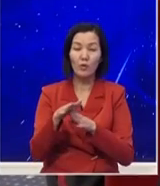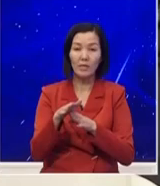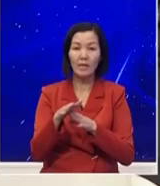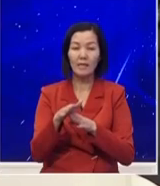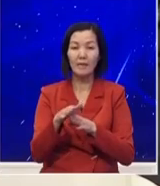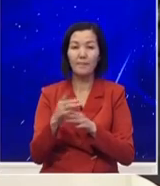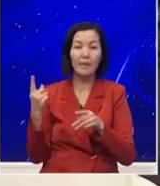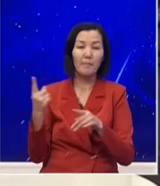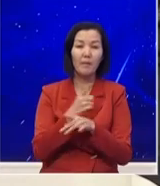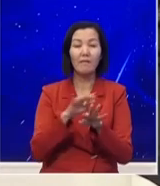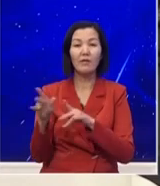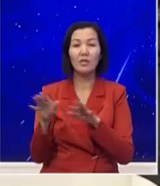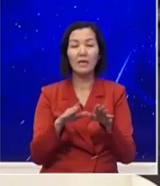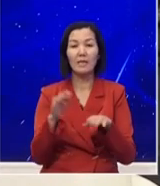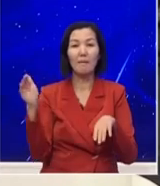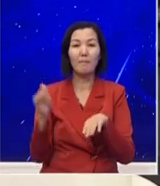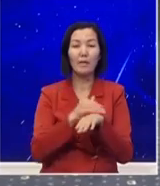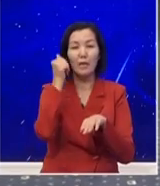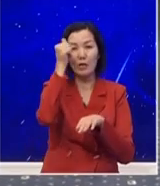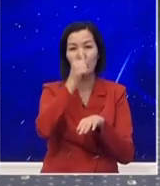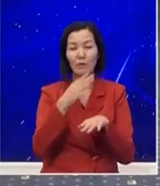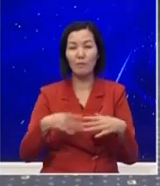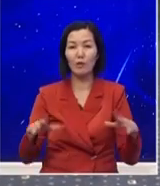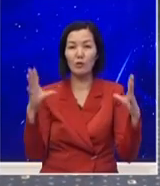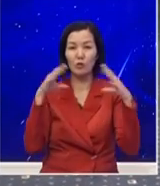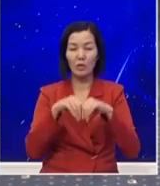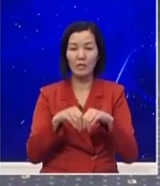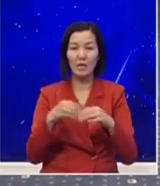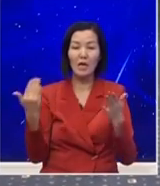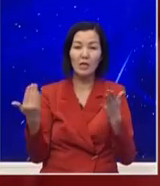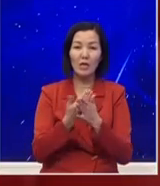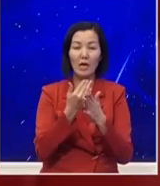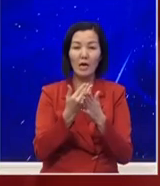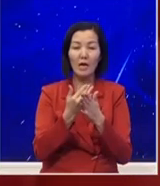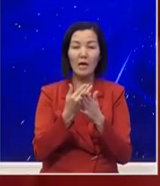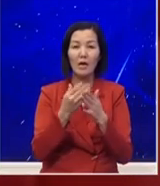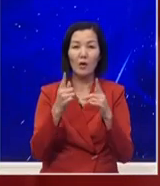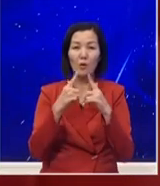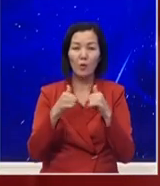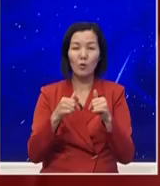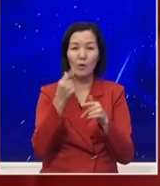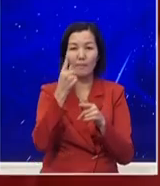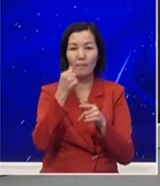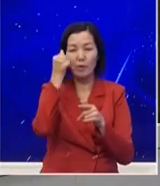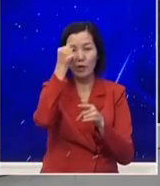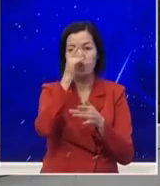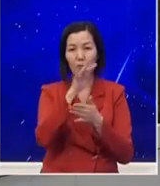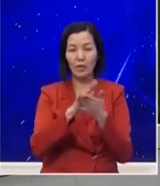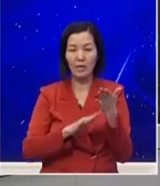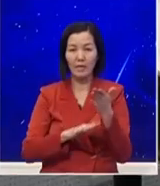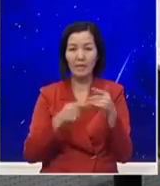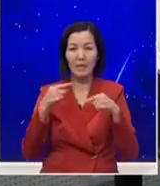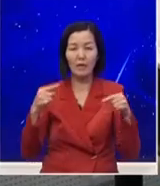клубы алғашқы шараны мерейлі жылмен ұштастырды. Жаңа құрылған әдеби ұйымның бұл жыл бойы жалғасатын жалғыз жобасы